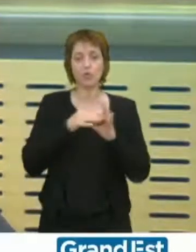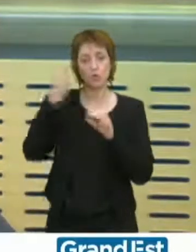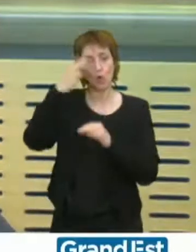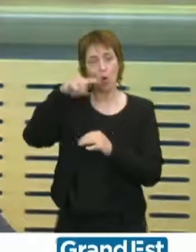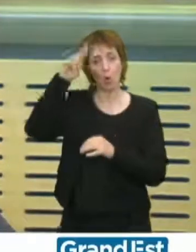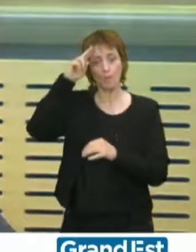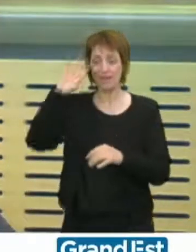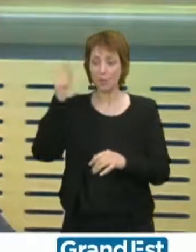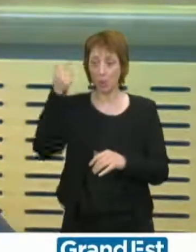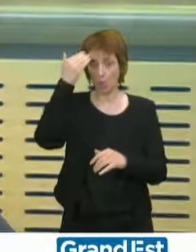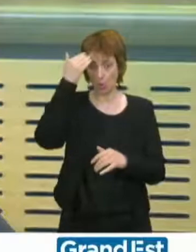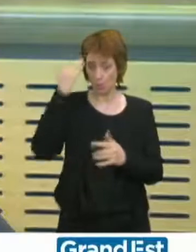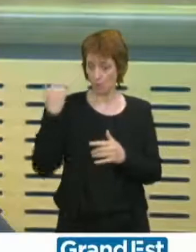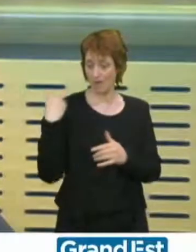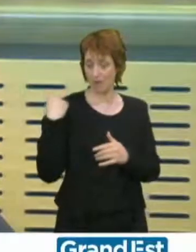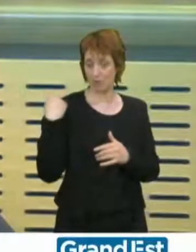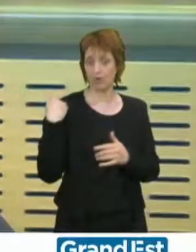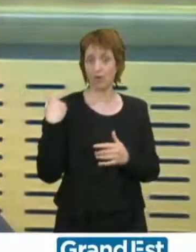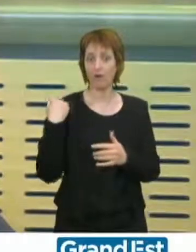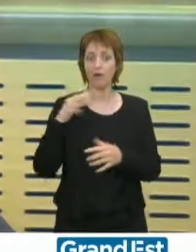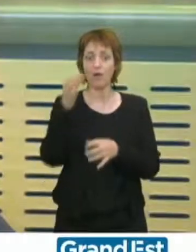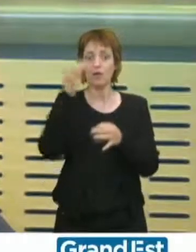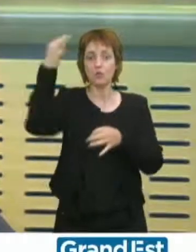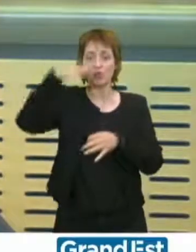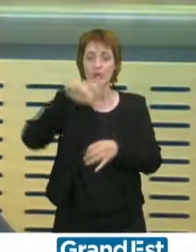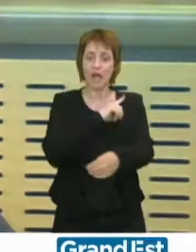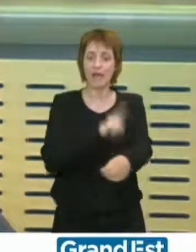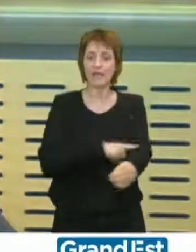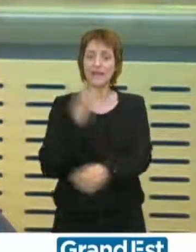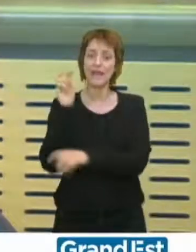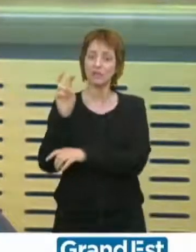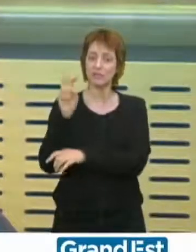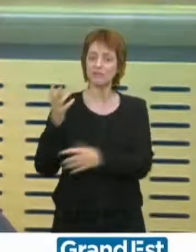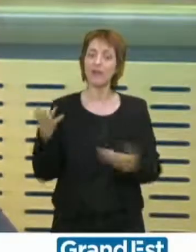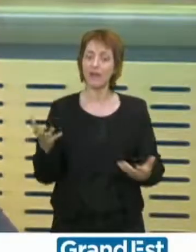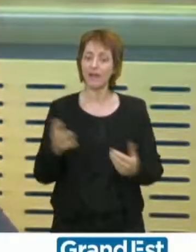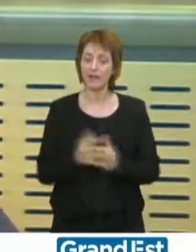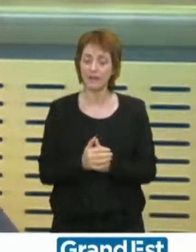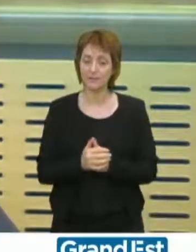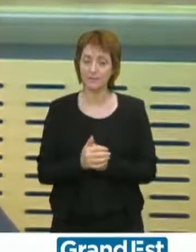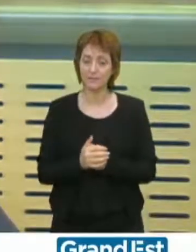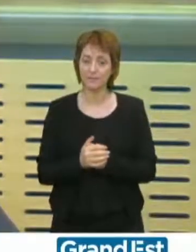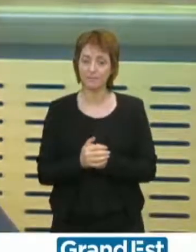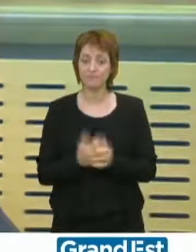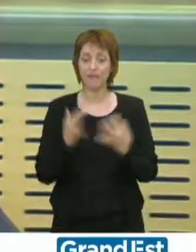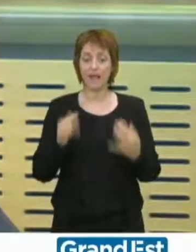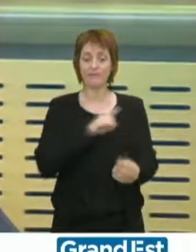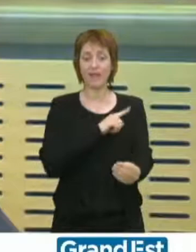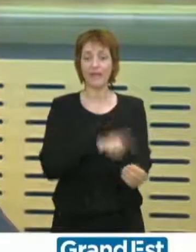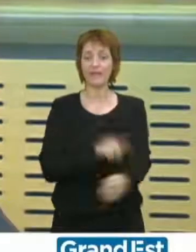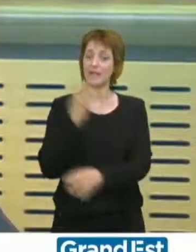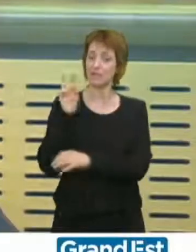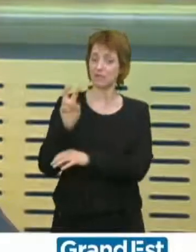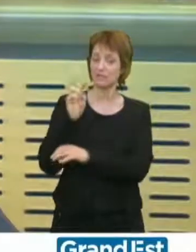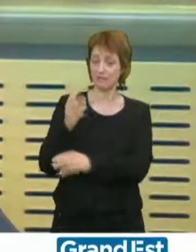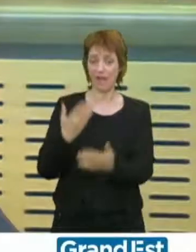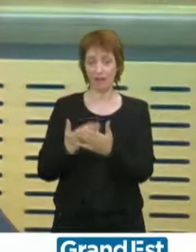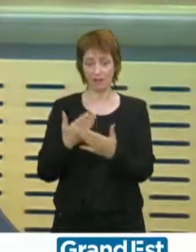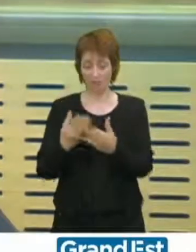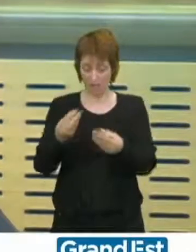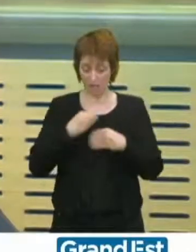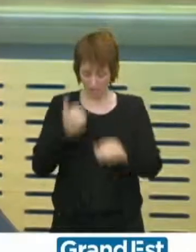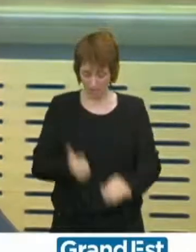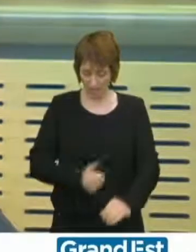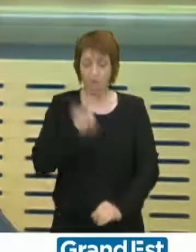comme énergie verte de quoi vous décomplexer durablement sur ce sujet cette énergie est non seulement la garante de notre indépendance énergétique